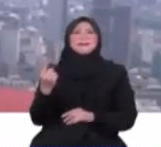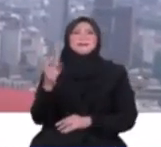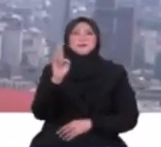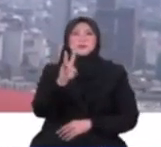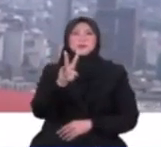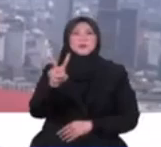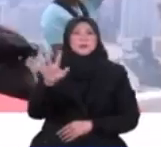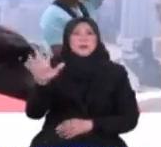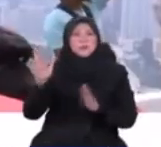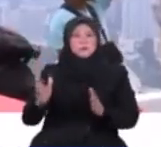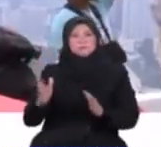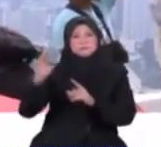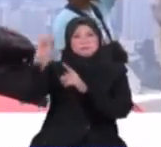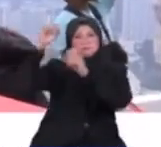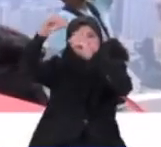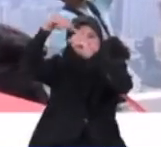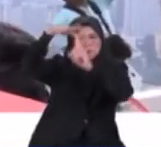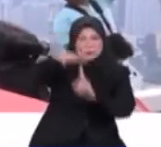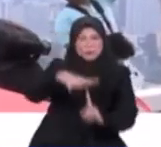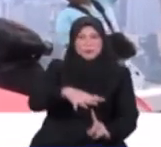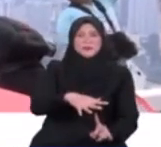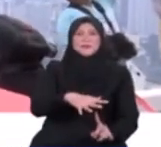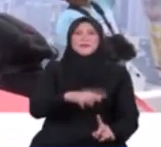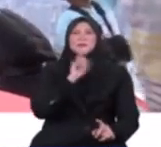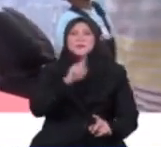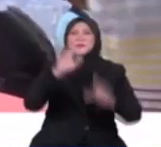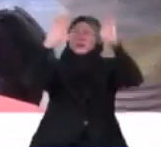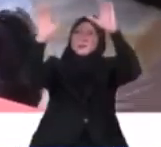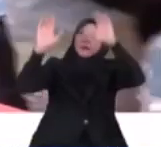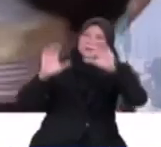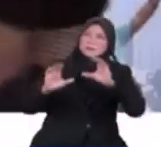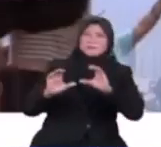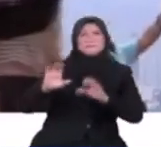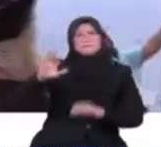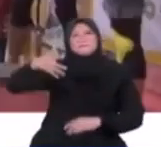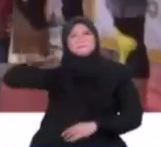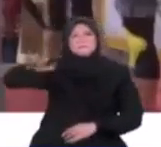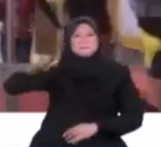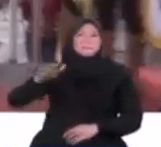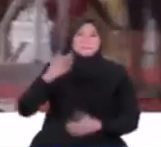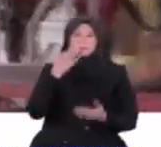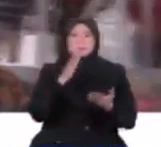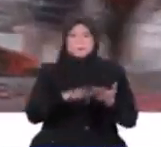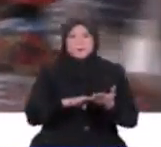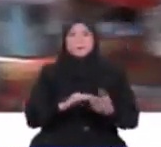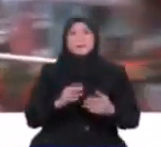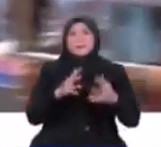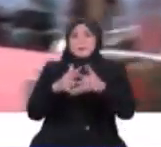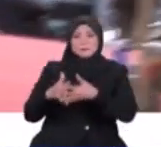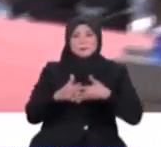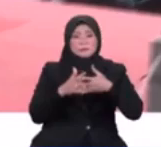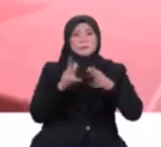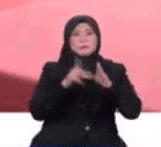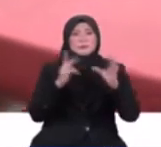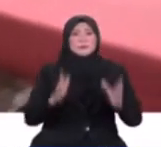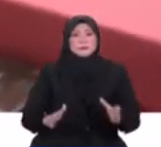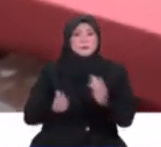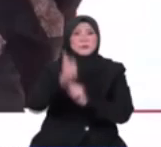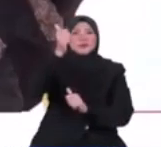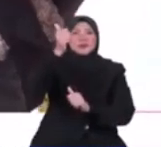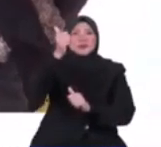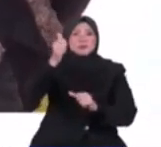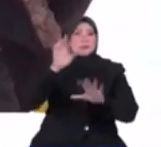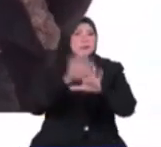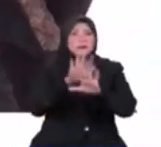725 terjunan berjaya dilakukan susulan keadaan cuaca yang tidak begitu baik peserta dari Amerika Syarikat Justin Powers muncul